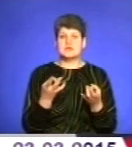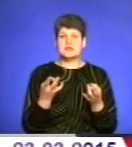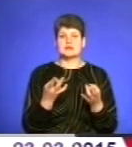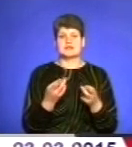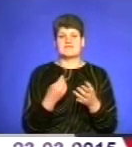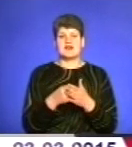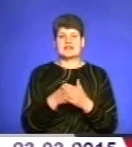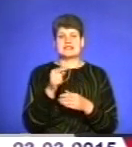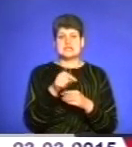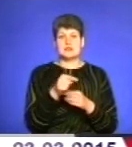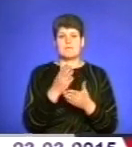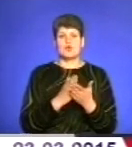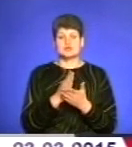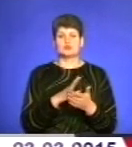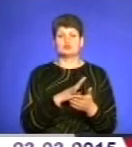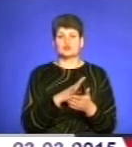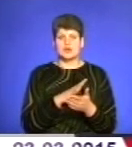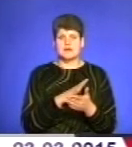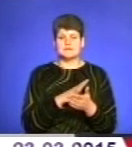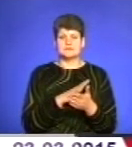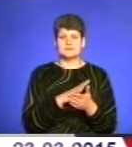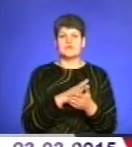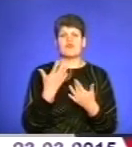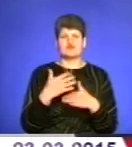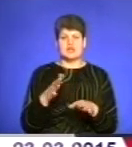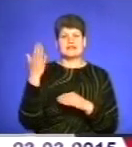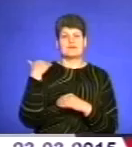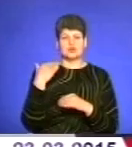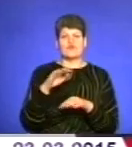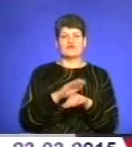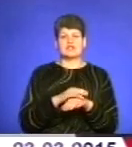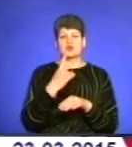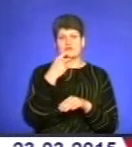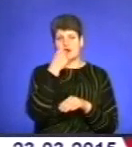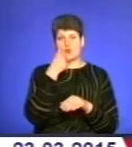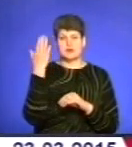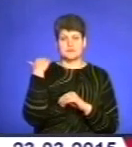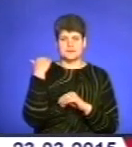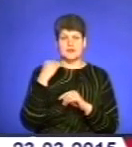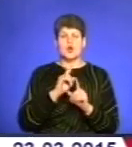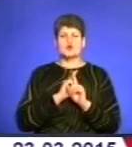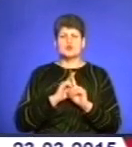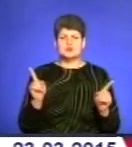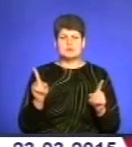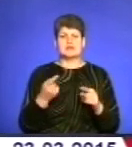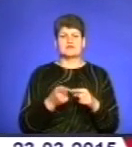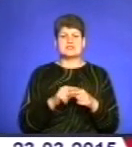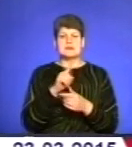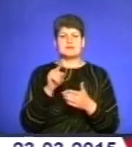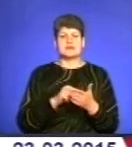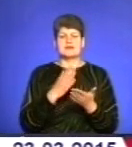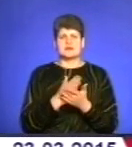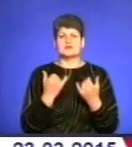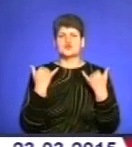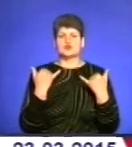вартість цієї послуги коригувати була вже давно, ще фактично 2 роки тому. Особливо гостро це питання постає